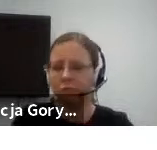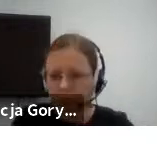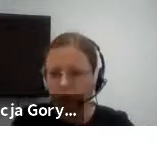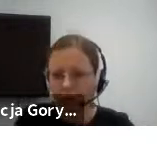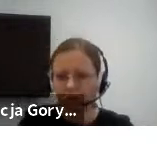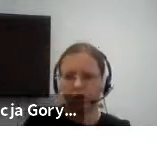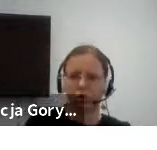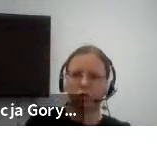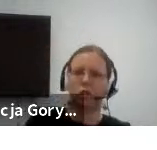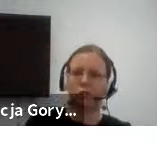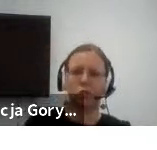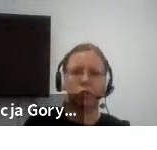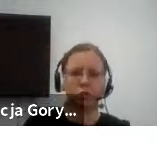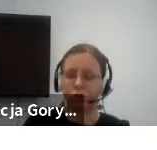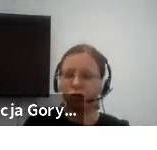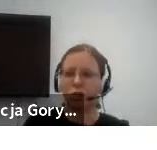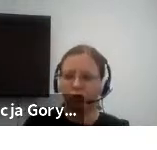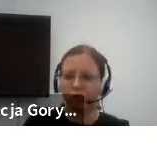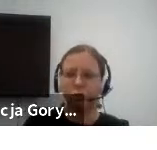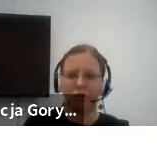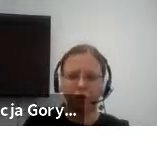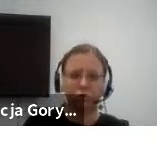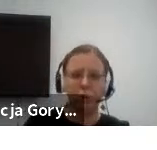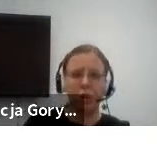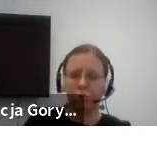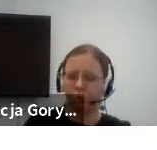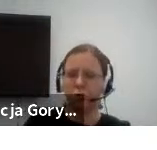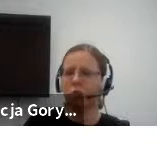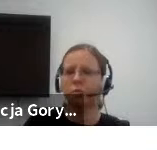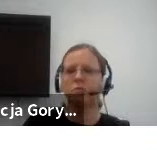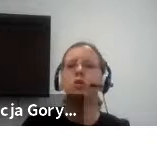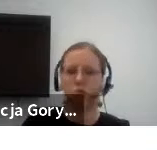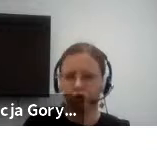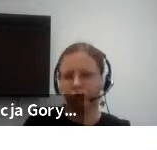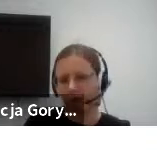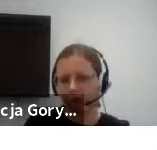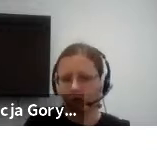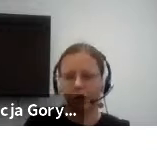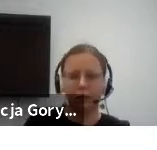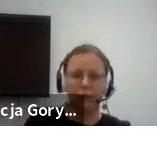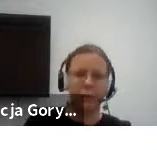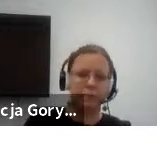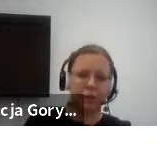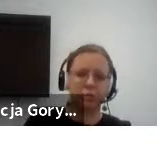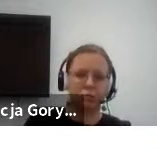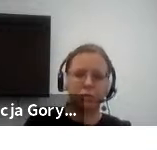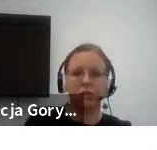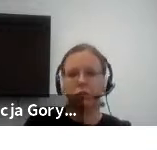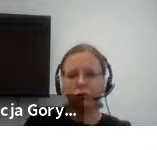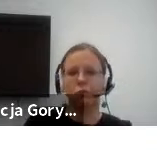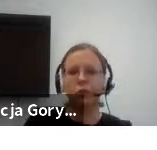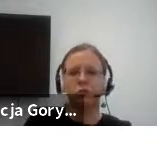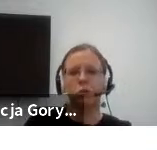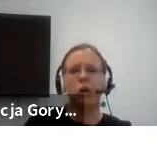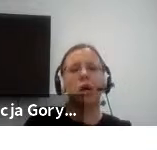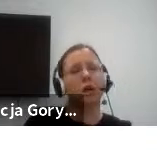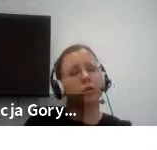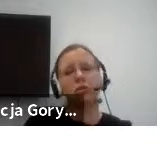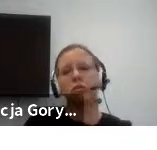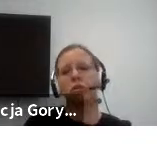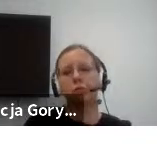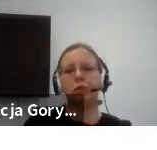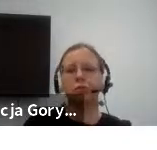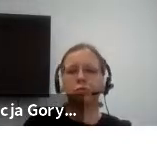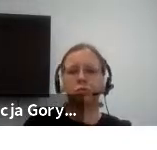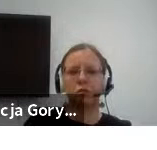Dziękuję tutaj w tym momencie dla Stowarzyszenia Twoje Nowe Możliwości, że nas poinformowali o tym, bo powiem szczerze, że pewnie przeoczyła w tym chaosie tą zmianę istotną prawną, ale